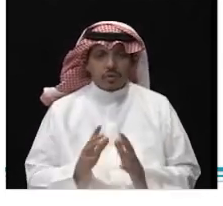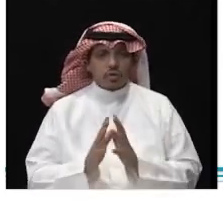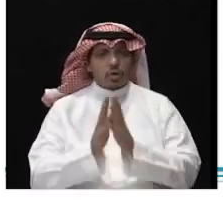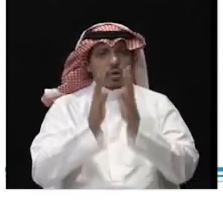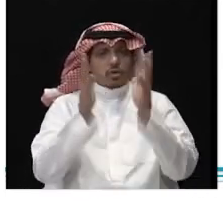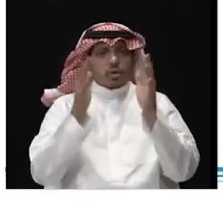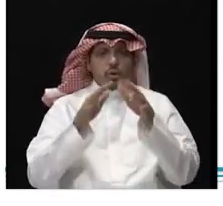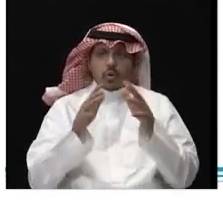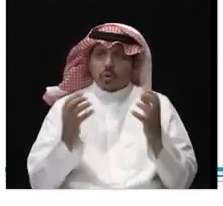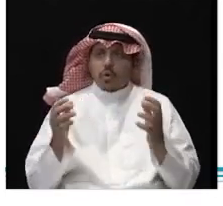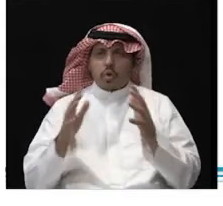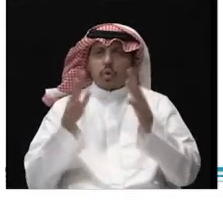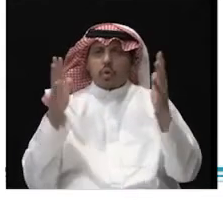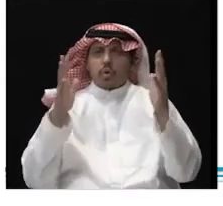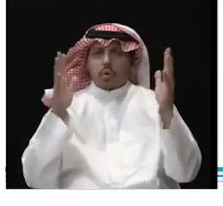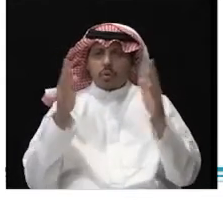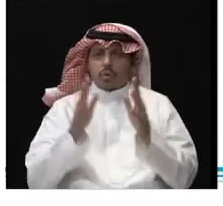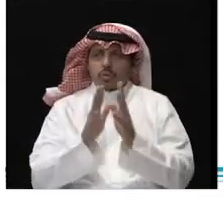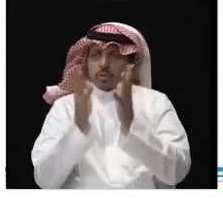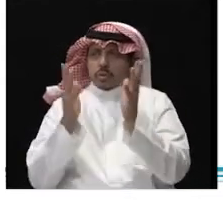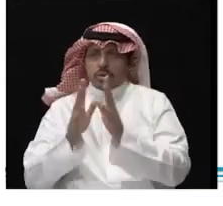أشجار كثيفة، ماذا نسميها؟